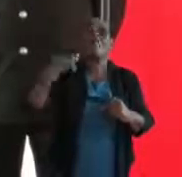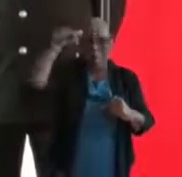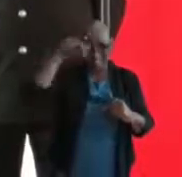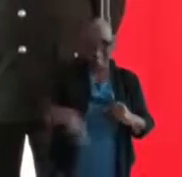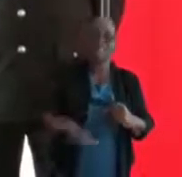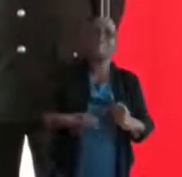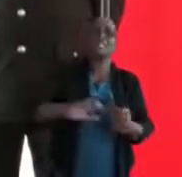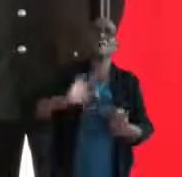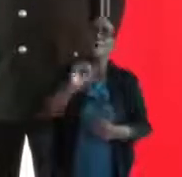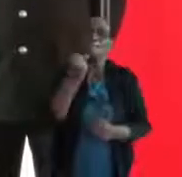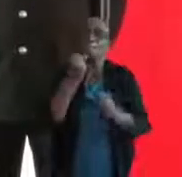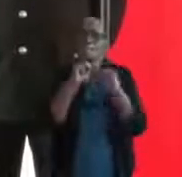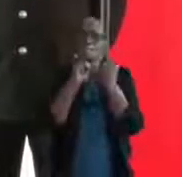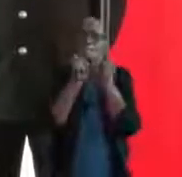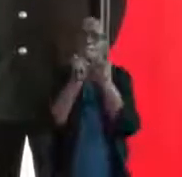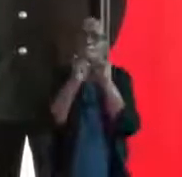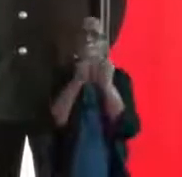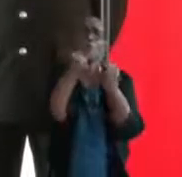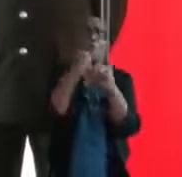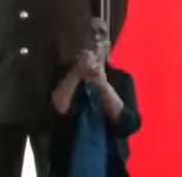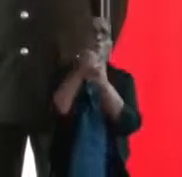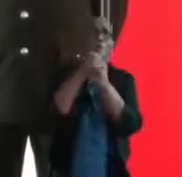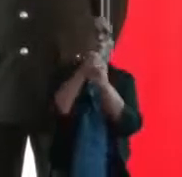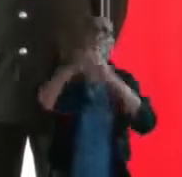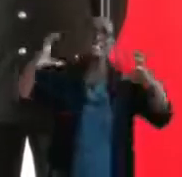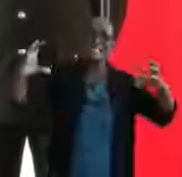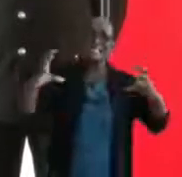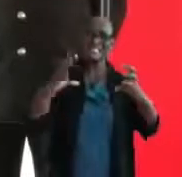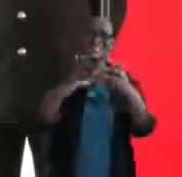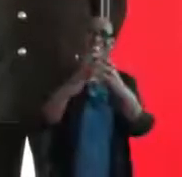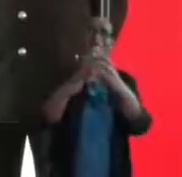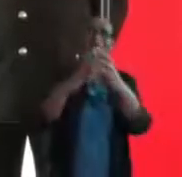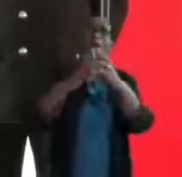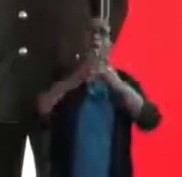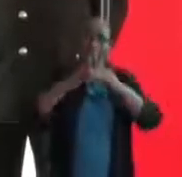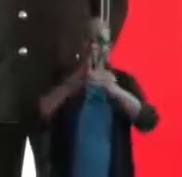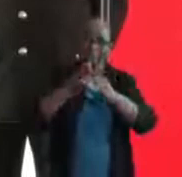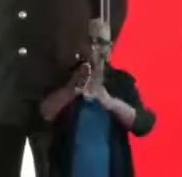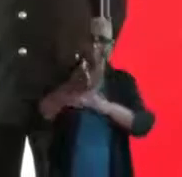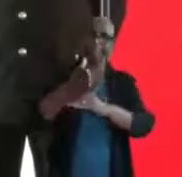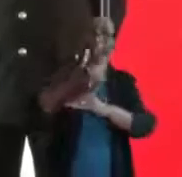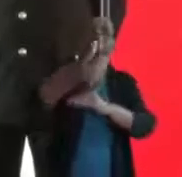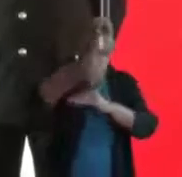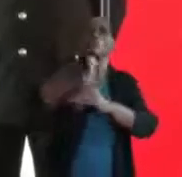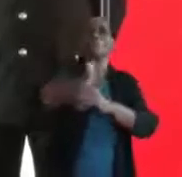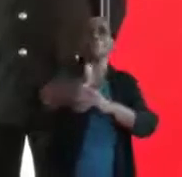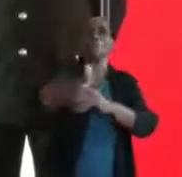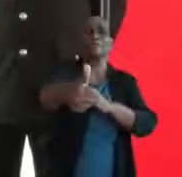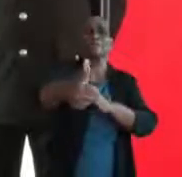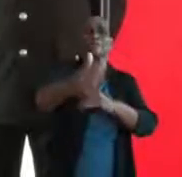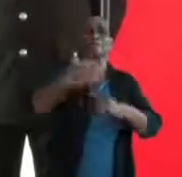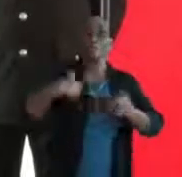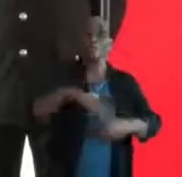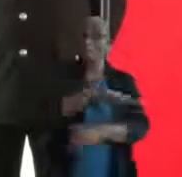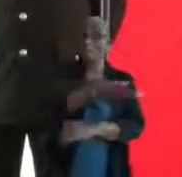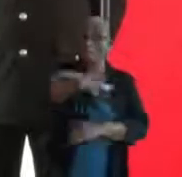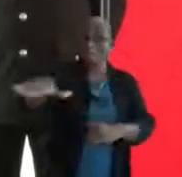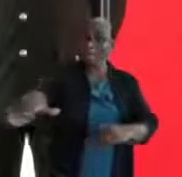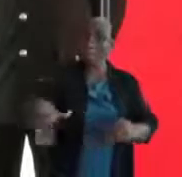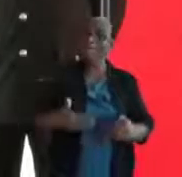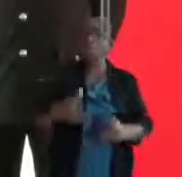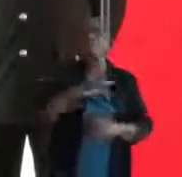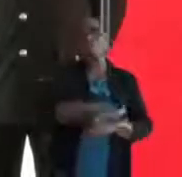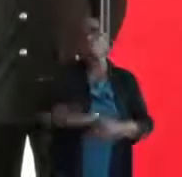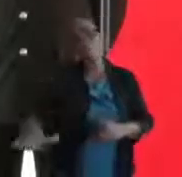moeilijke plus samen tot een goed einde zullen brengen voor volk en vaderland voor